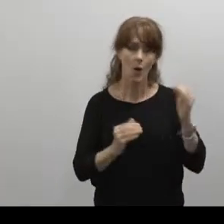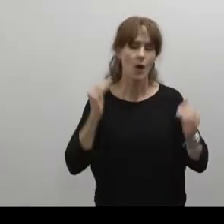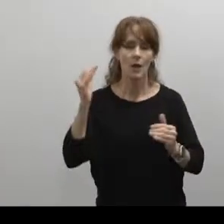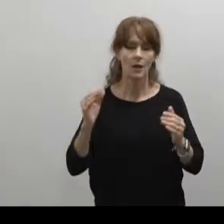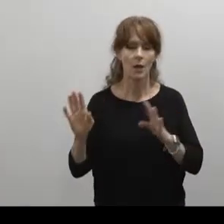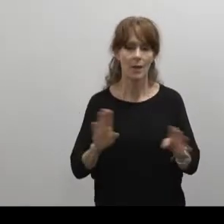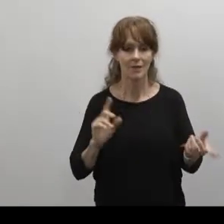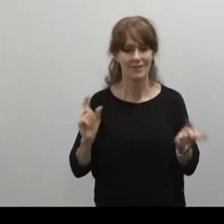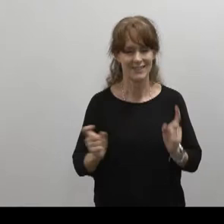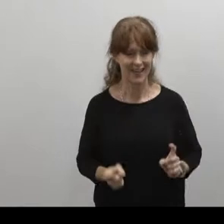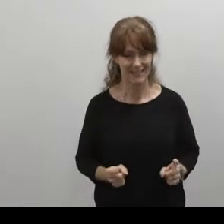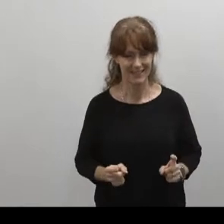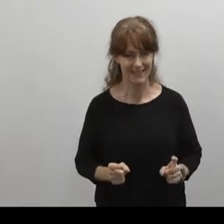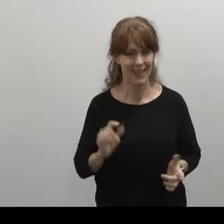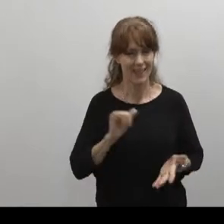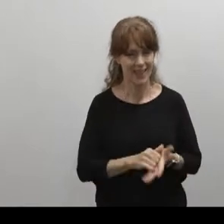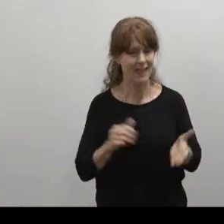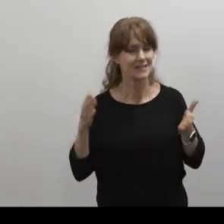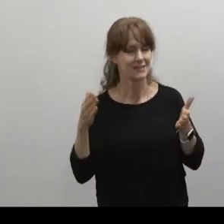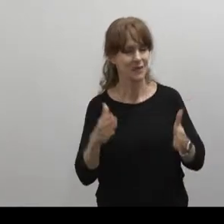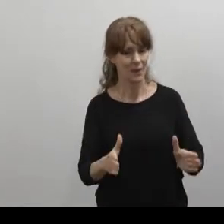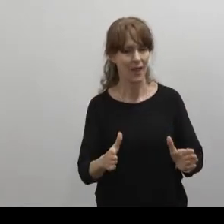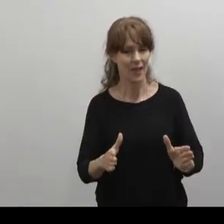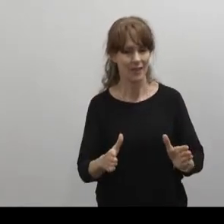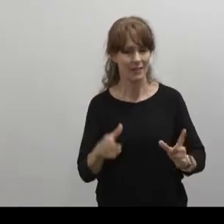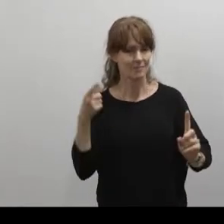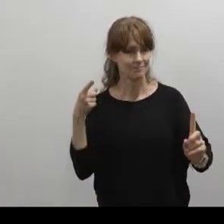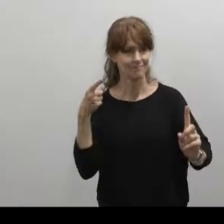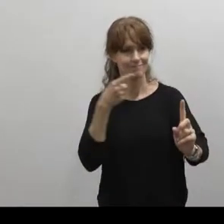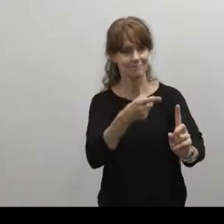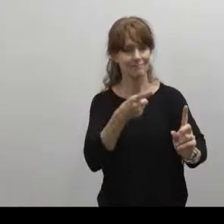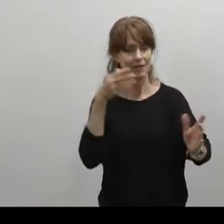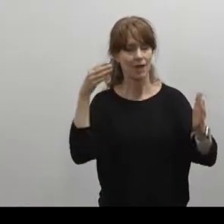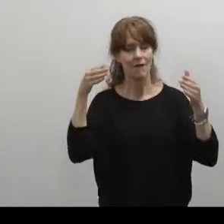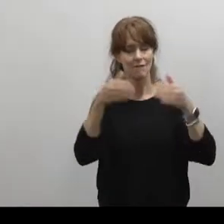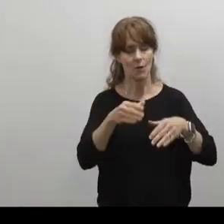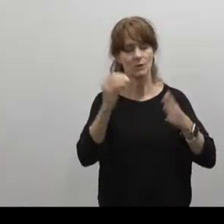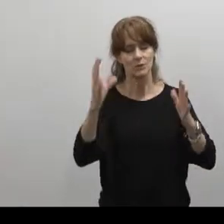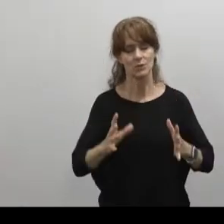đời nét sử dụng khởi bàn dây chăng ca phái phú này